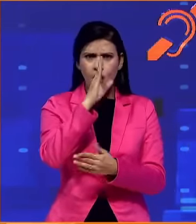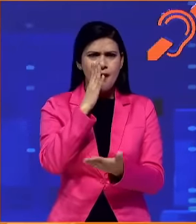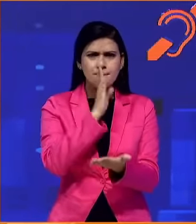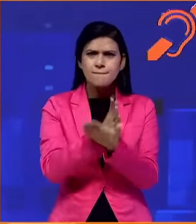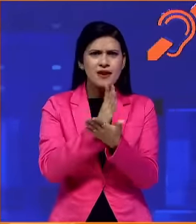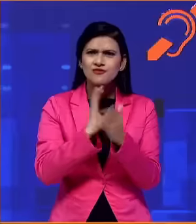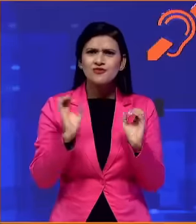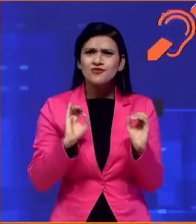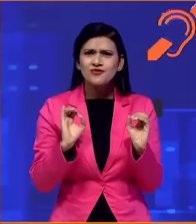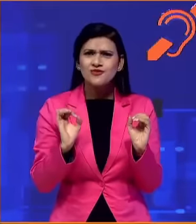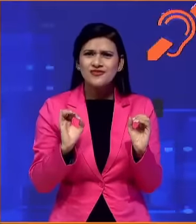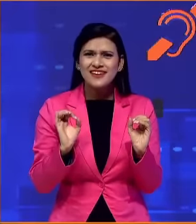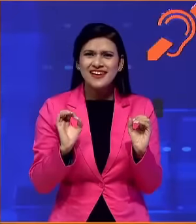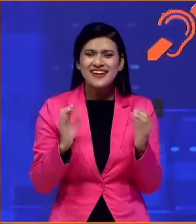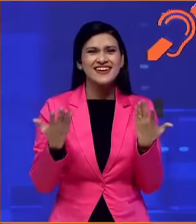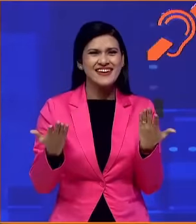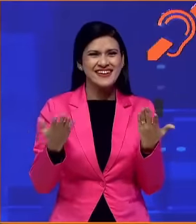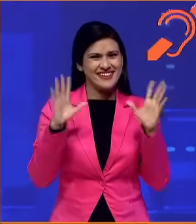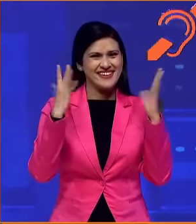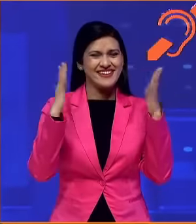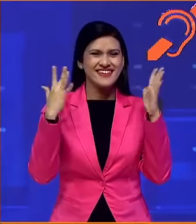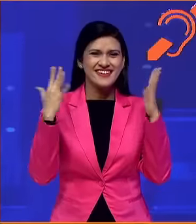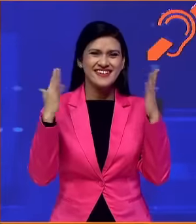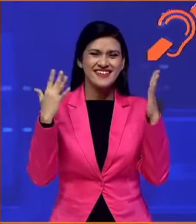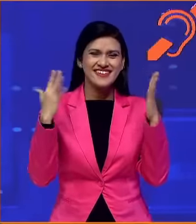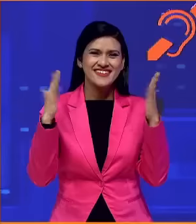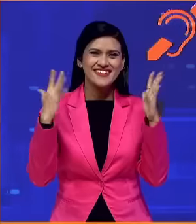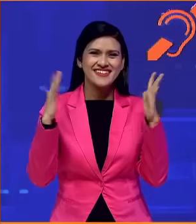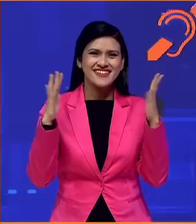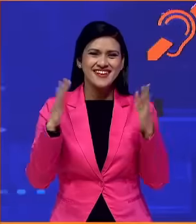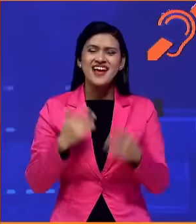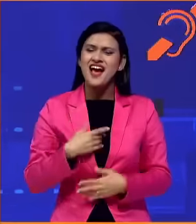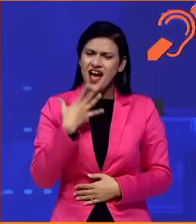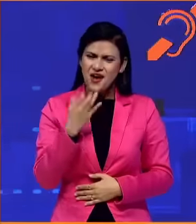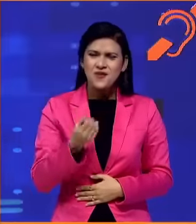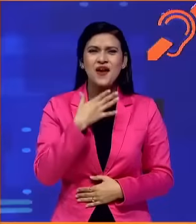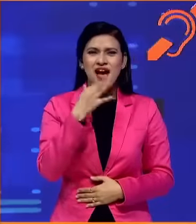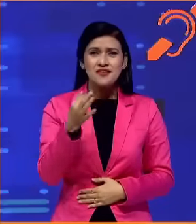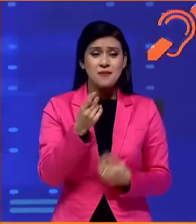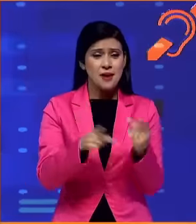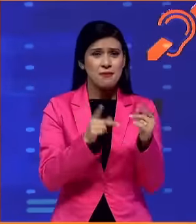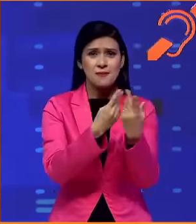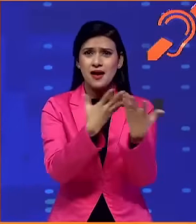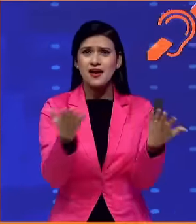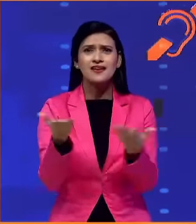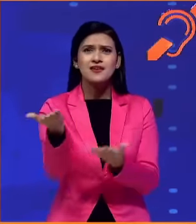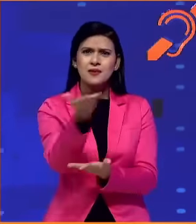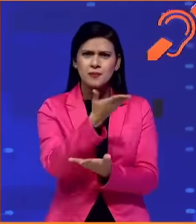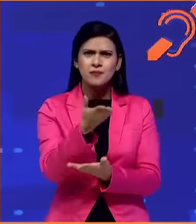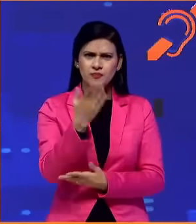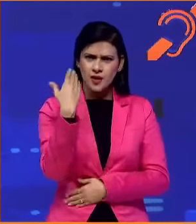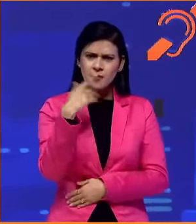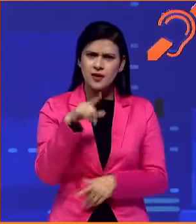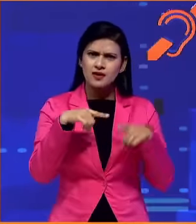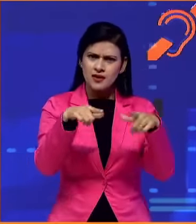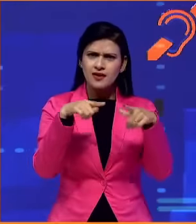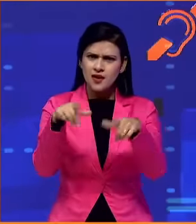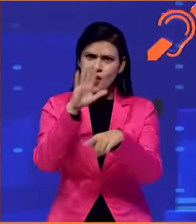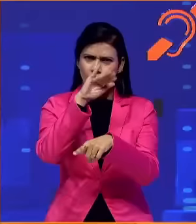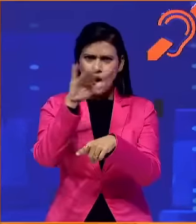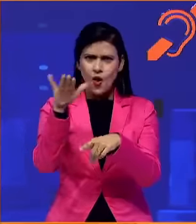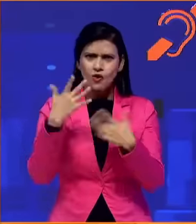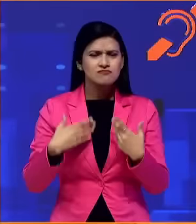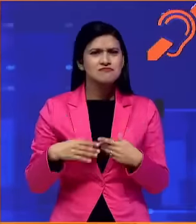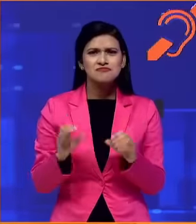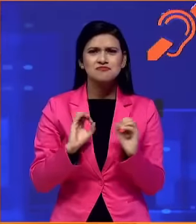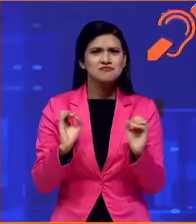हैं?भाई,मैंपूछनाचाहताहूं, यहांइतनेसारेलोगबैठेहैं,क्या आपमेंसेकिसीकोजानेकानिमंत्रणमिला